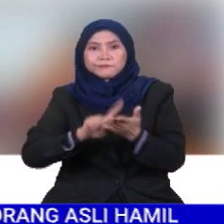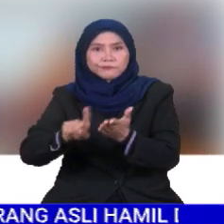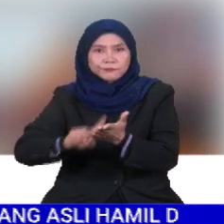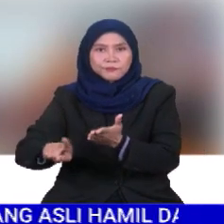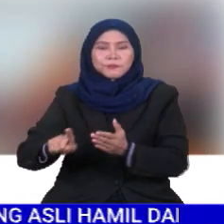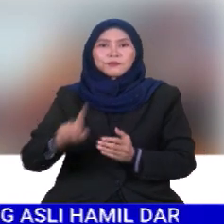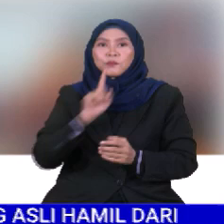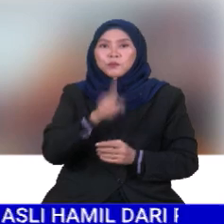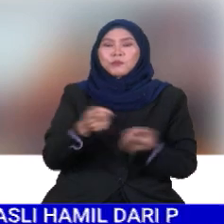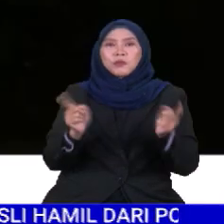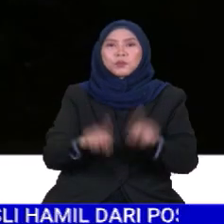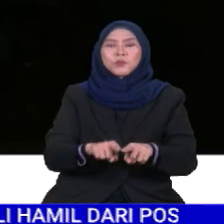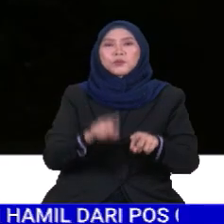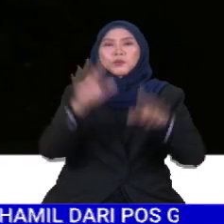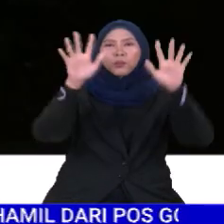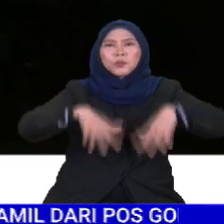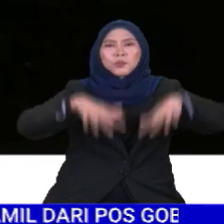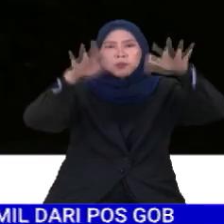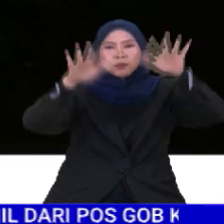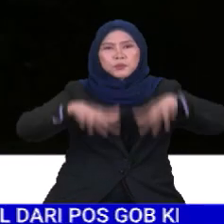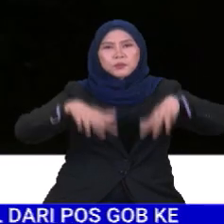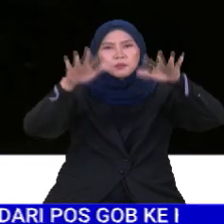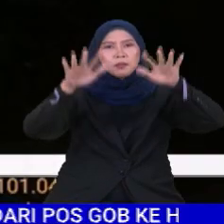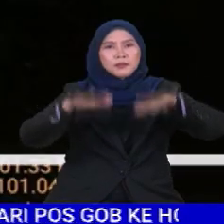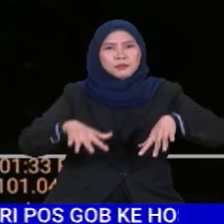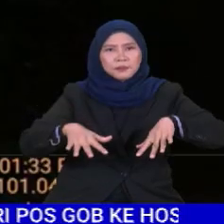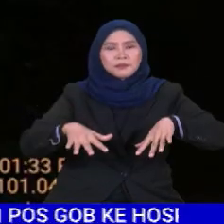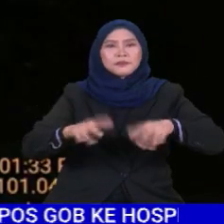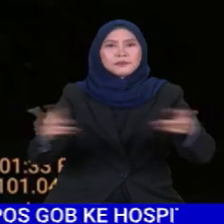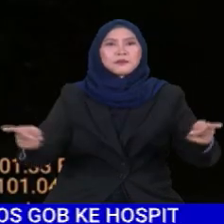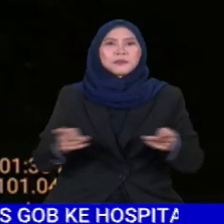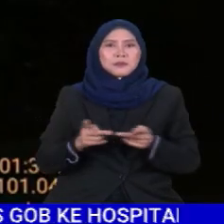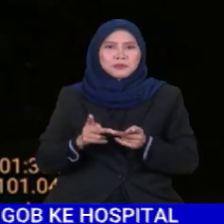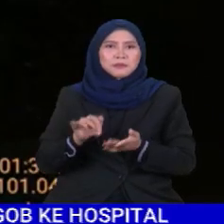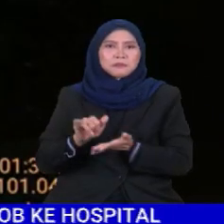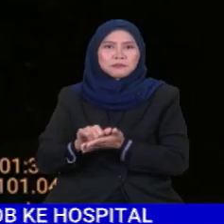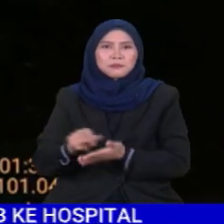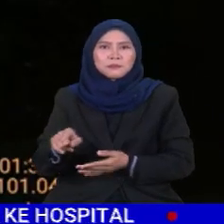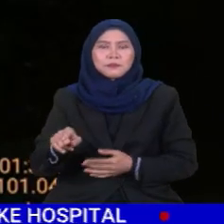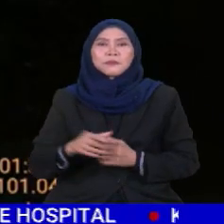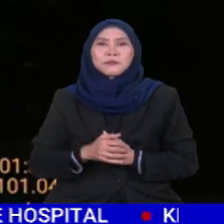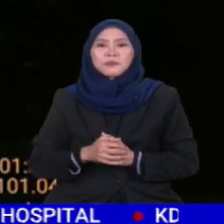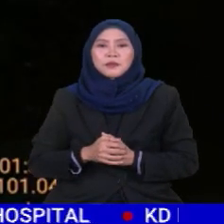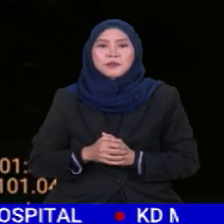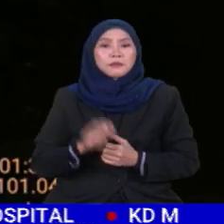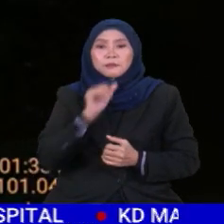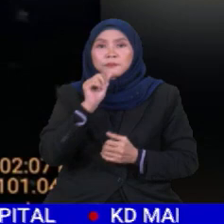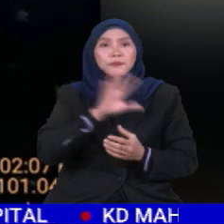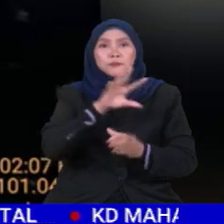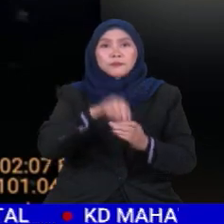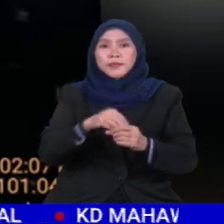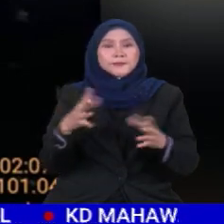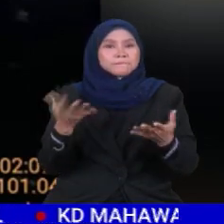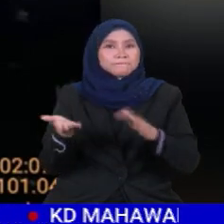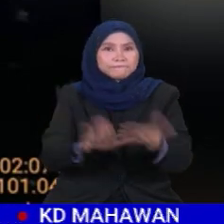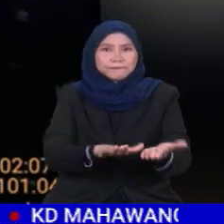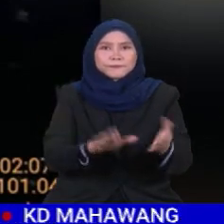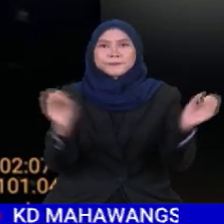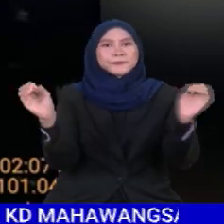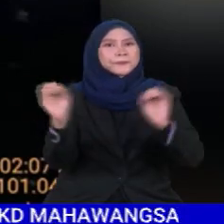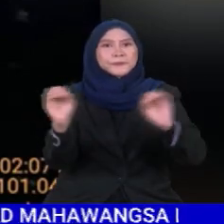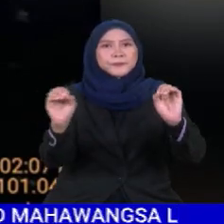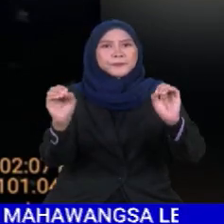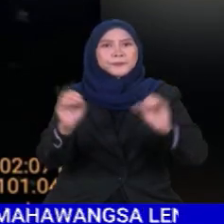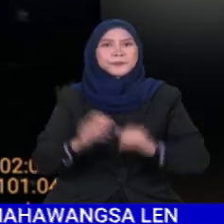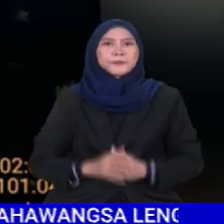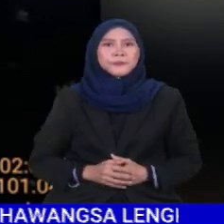kejadian dipercayai berlaku susulan hujan lebat yang melanda sekitar kawasan berkenaan insiden Tidak melibatkan kemalangan jiwa